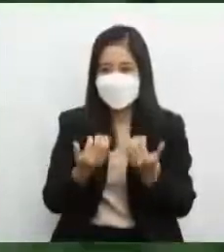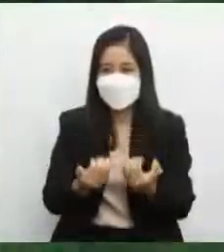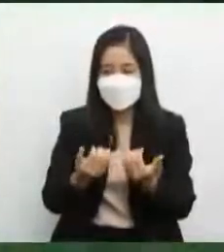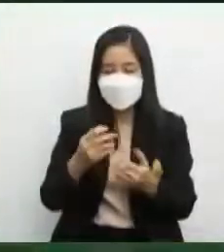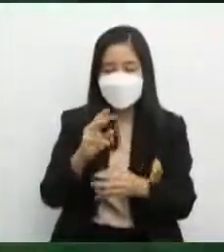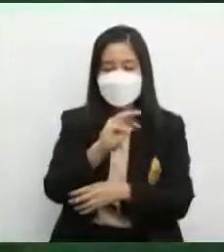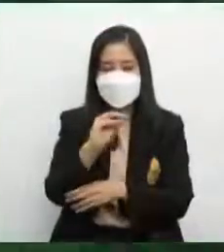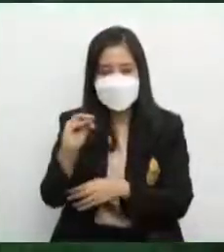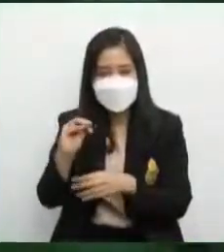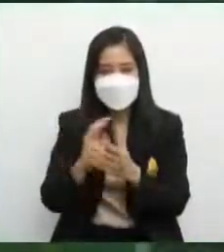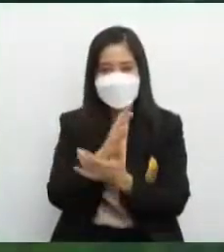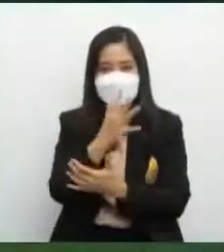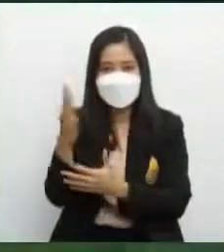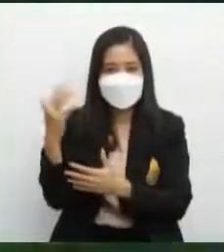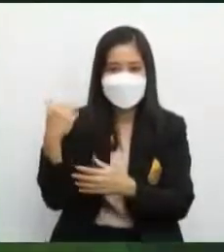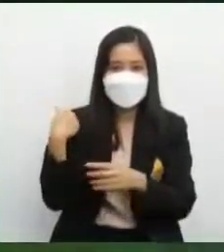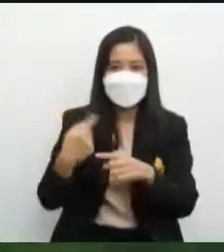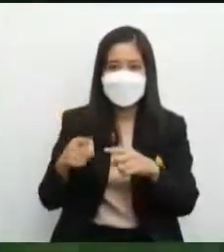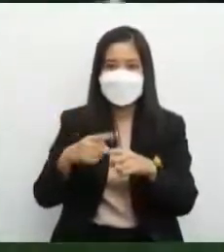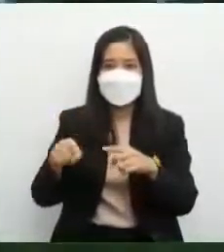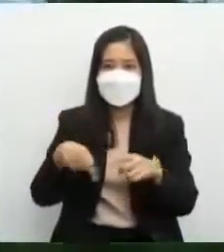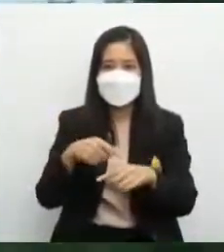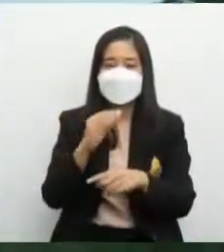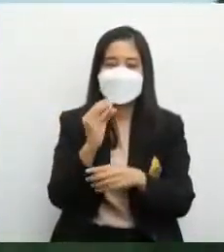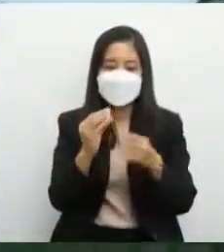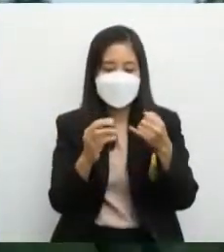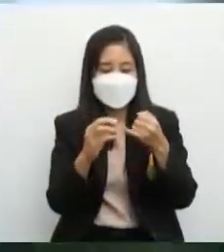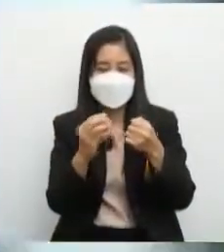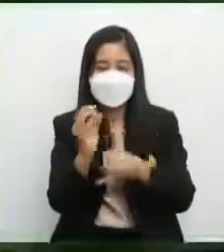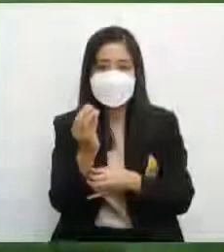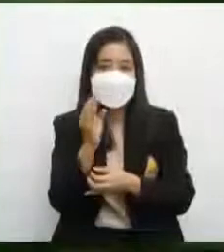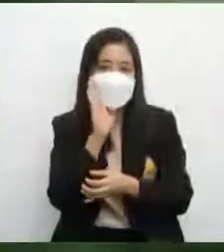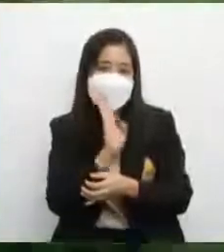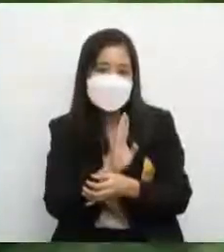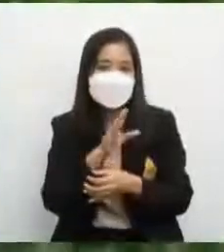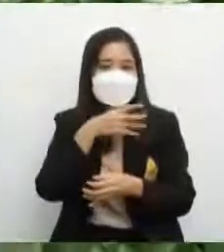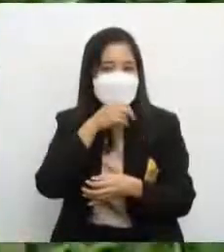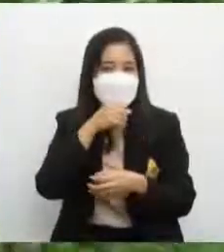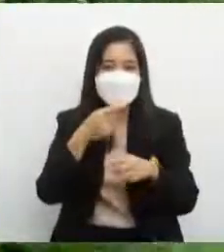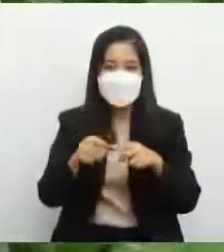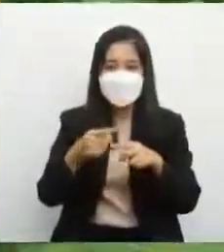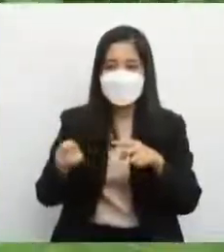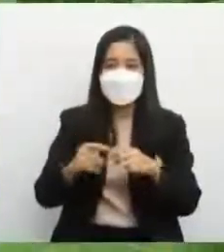ช่นมะม่วงลิ้นจี่ลำไยส้มเริ่มมีเพิ่มมากขึ้น